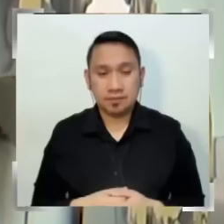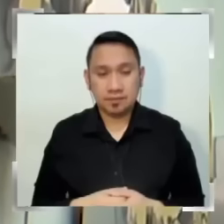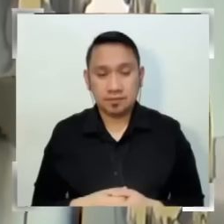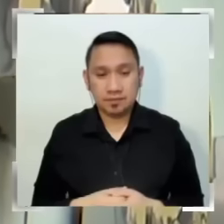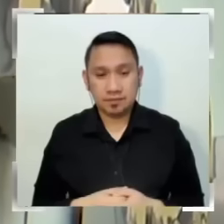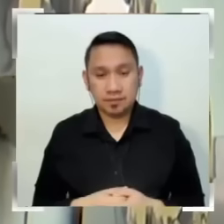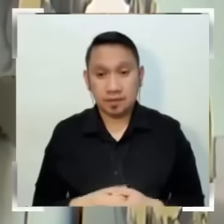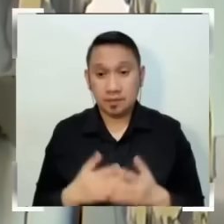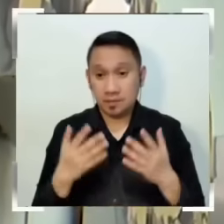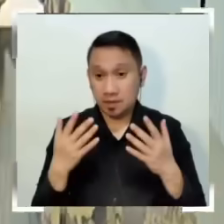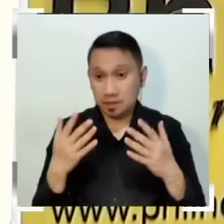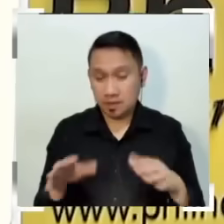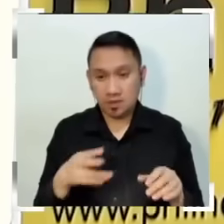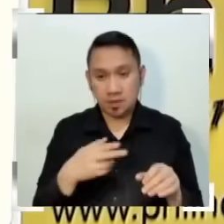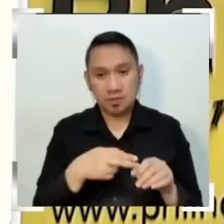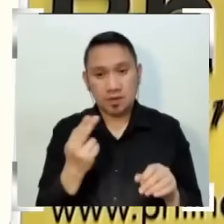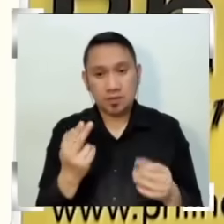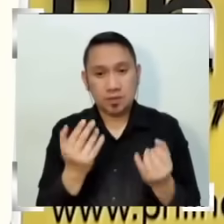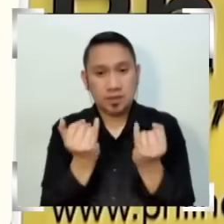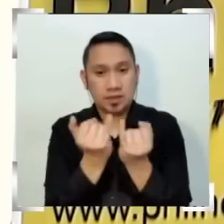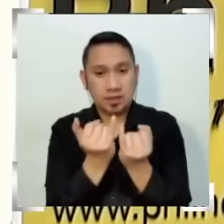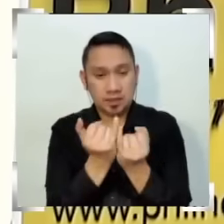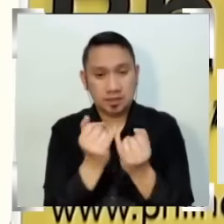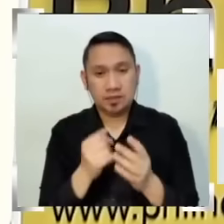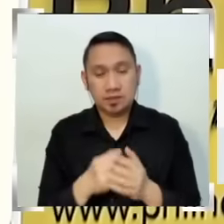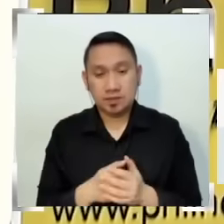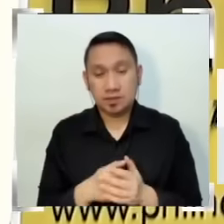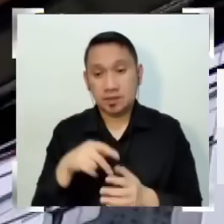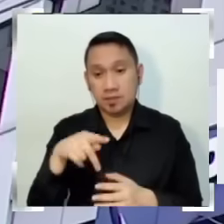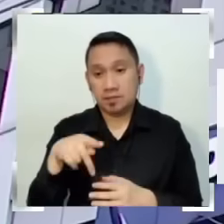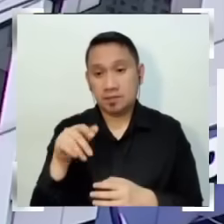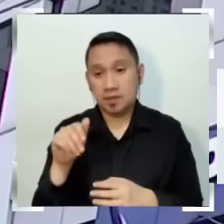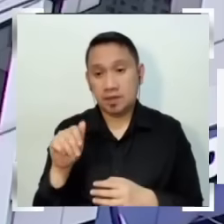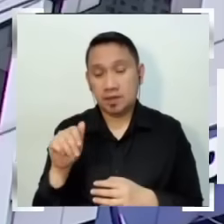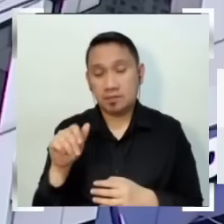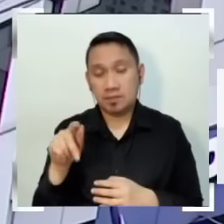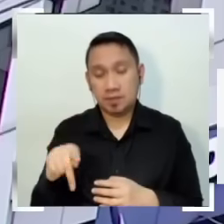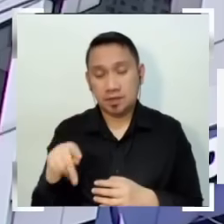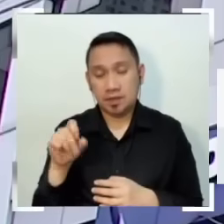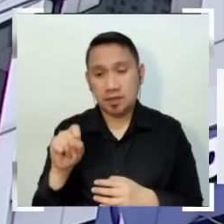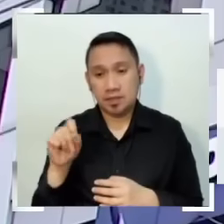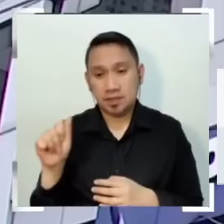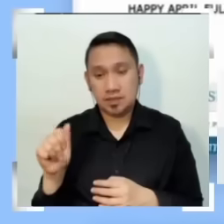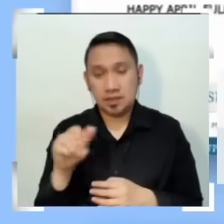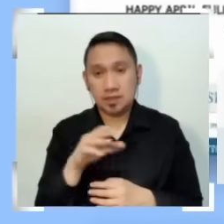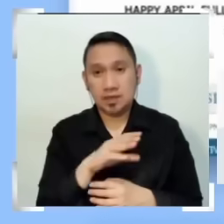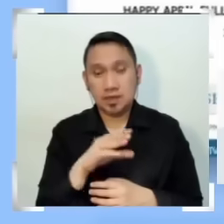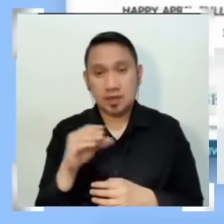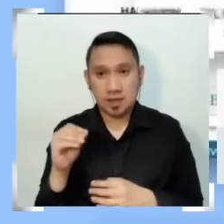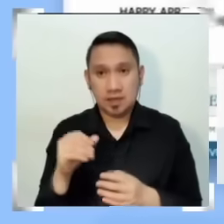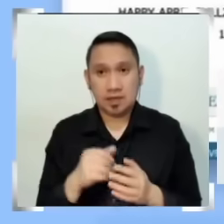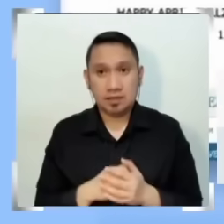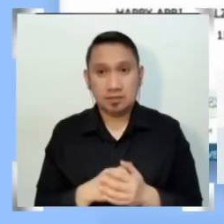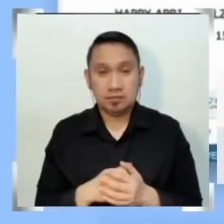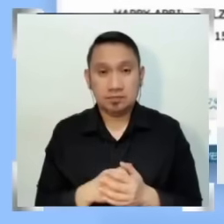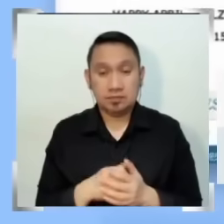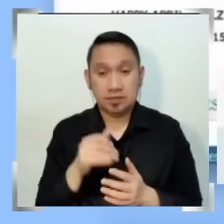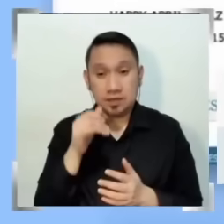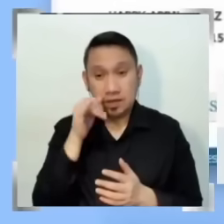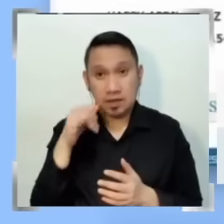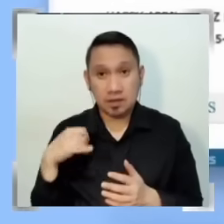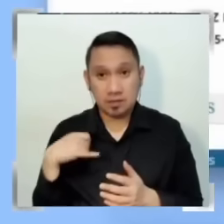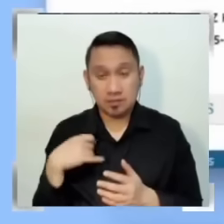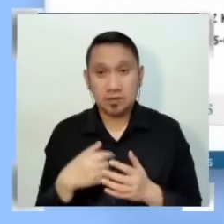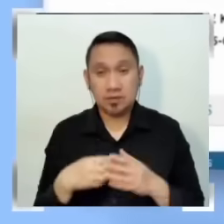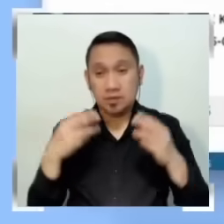Matapos manghack ang PhilHealth, Philippine Statistics Authority o PSA at PNP Forensics Group, Kahapon, website naman